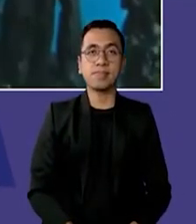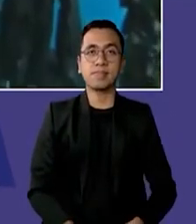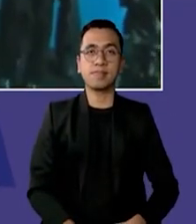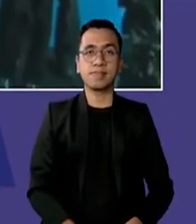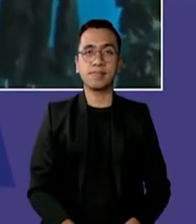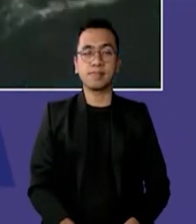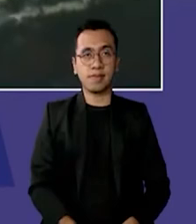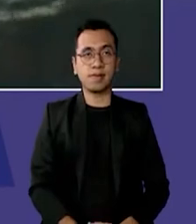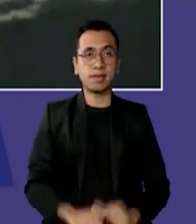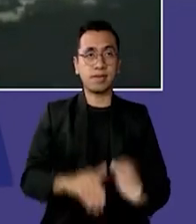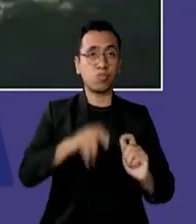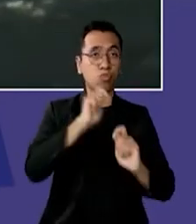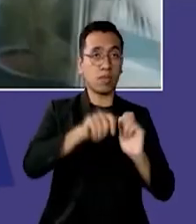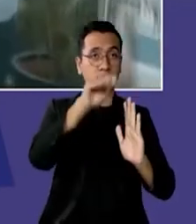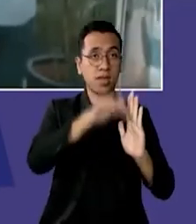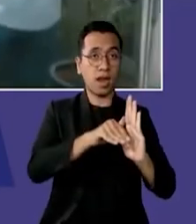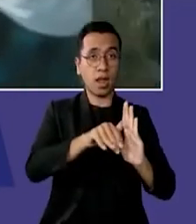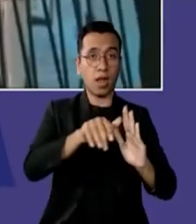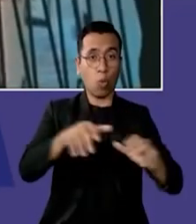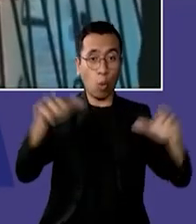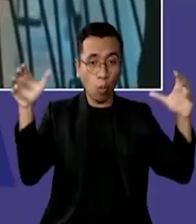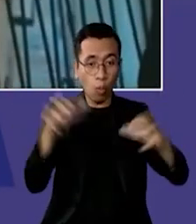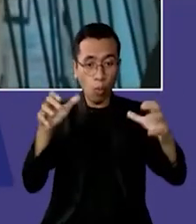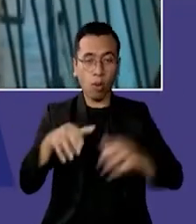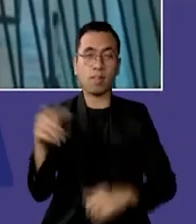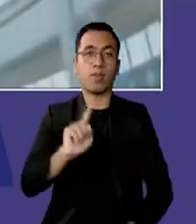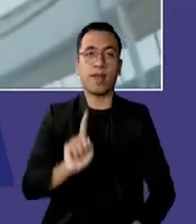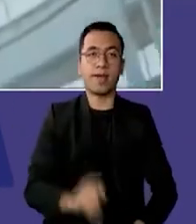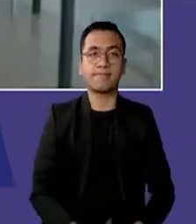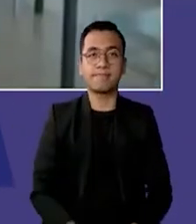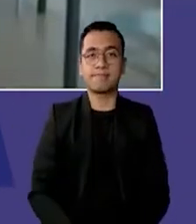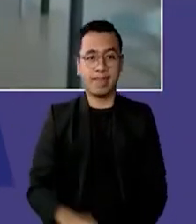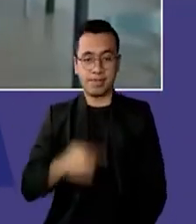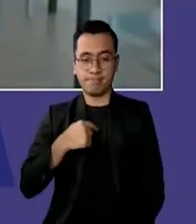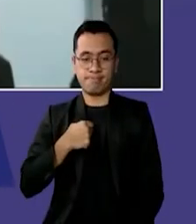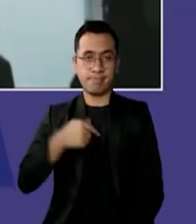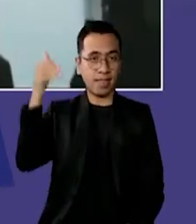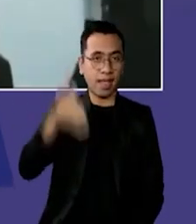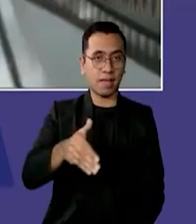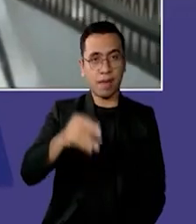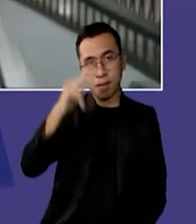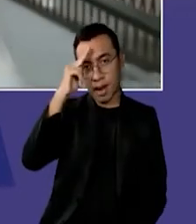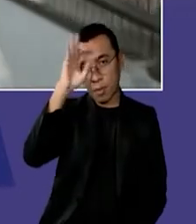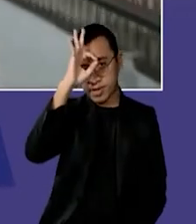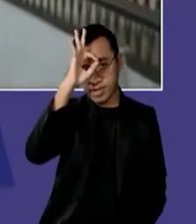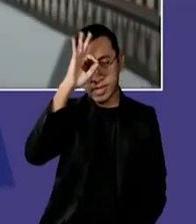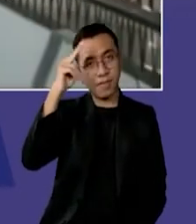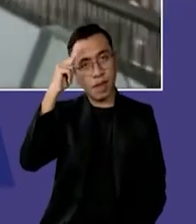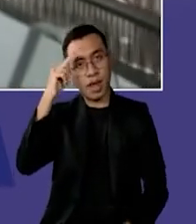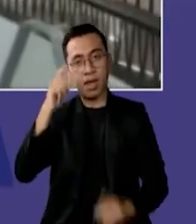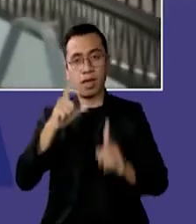menimbulkan kerumunan massa dan saya akan turun dengan Pak Kapolres Pak Dandim Ya